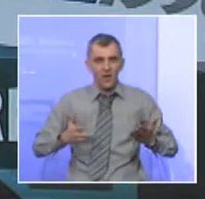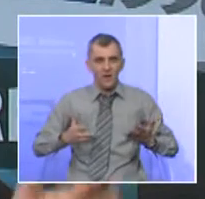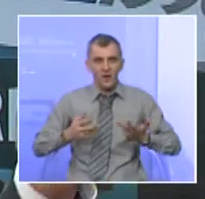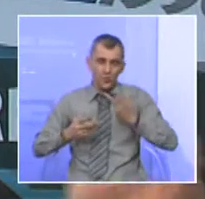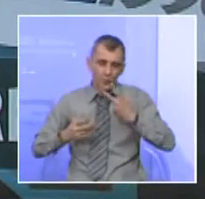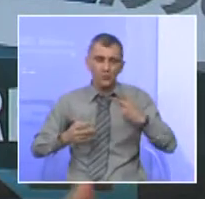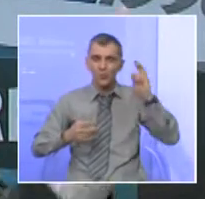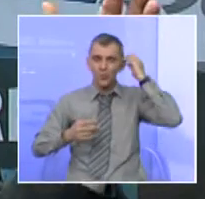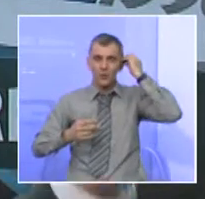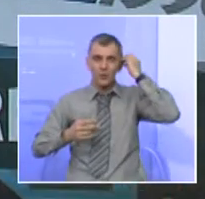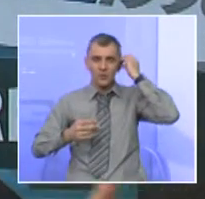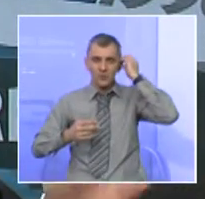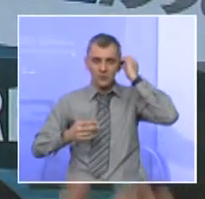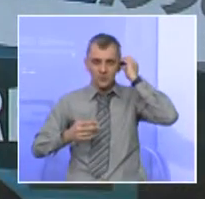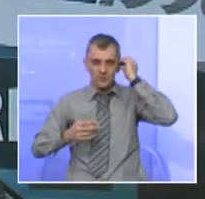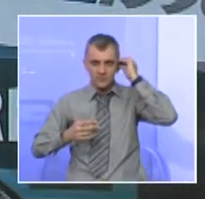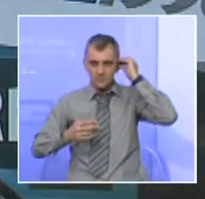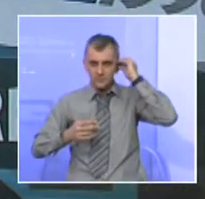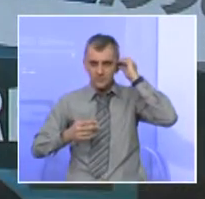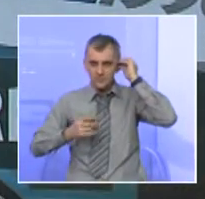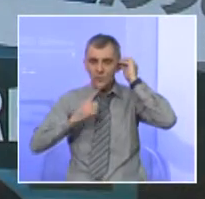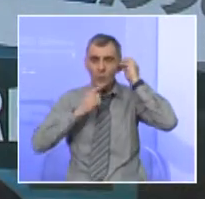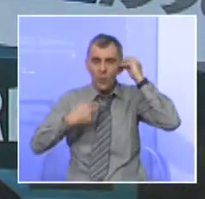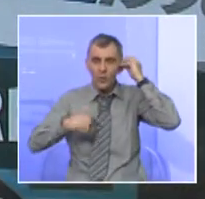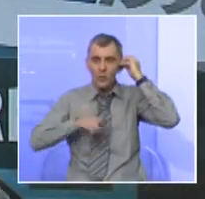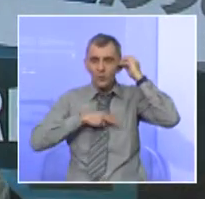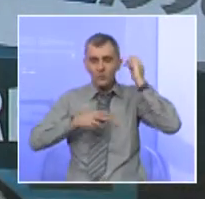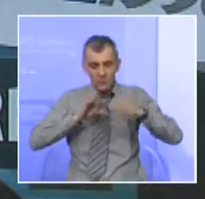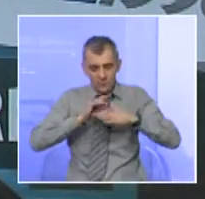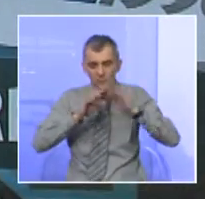koji je sad odgovoran za provođenje programa u kome ti nisi.